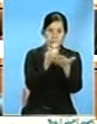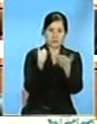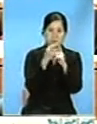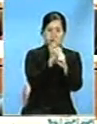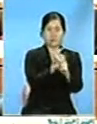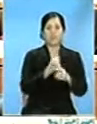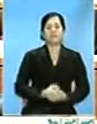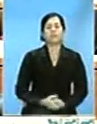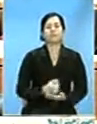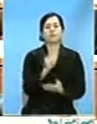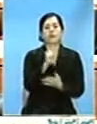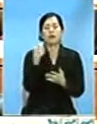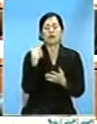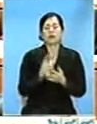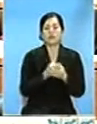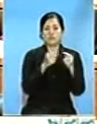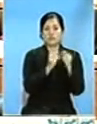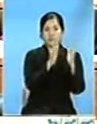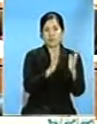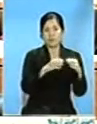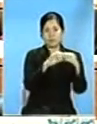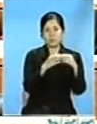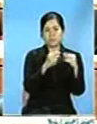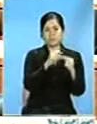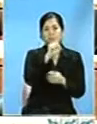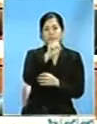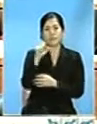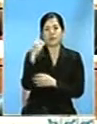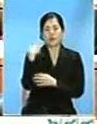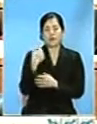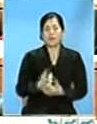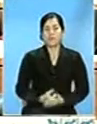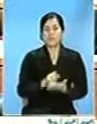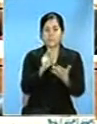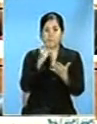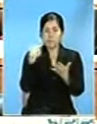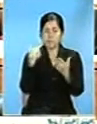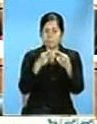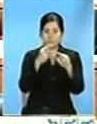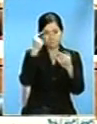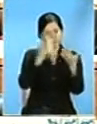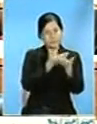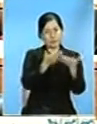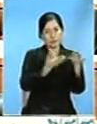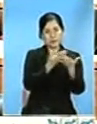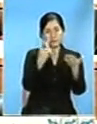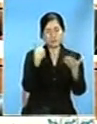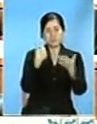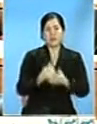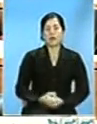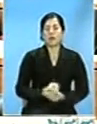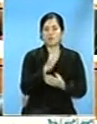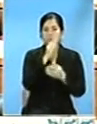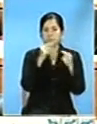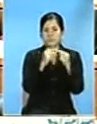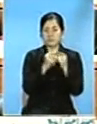ยเป็นอย่างยิ่งกับจำนวนสมาชิกวุฒิสภาที่จะกำหนดให้มีการเลือกตั้งจำนวน200คนผมถึงคิดว่าถ้าสัดส่ว